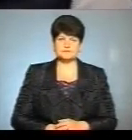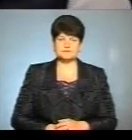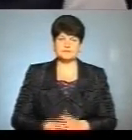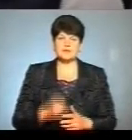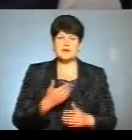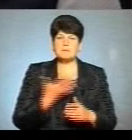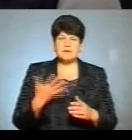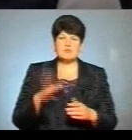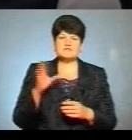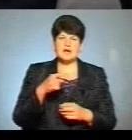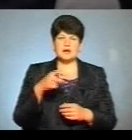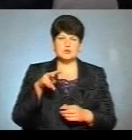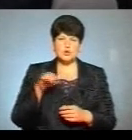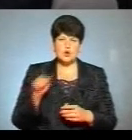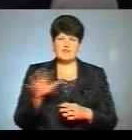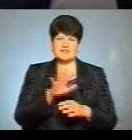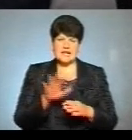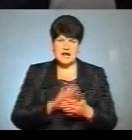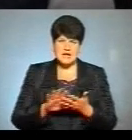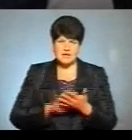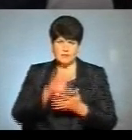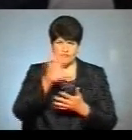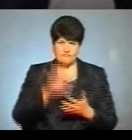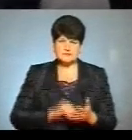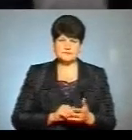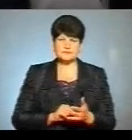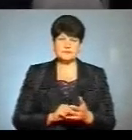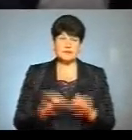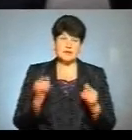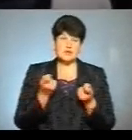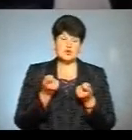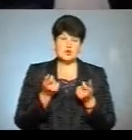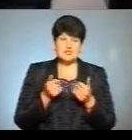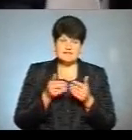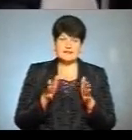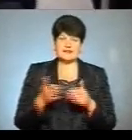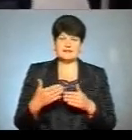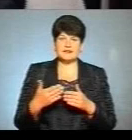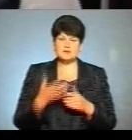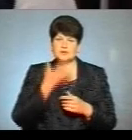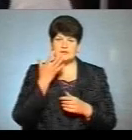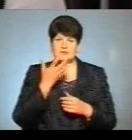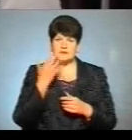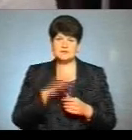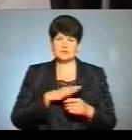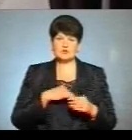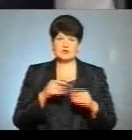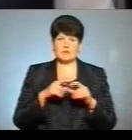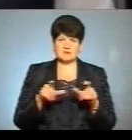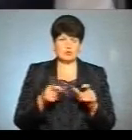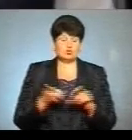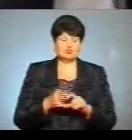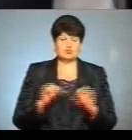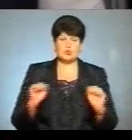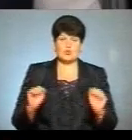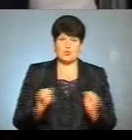Миємо все з хлоруємо, витираємо пилюку і трошки відкрили двері, щоб тепліше було в магазині, бо дуже холодно у нас.